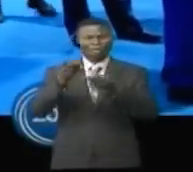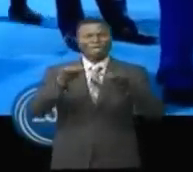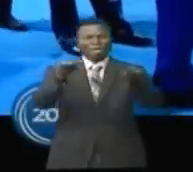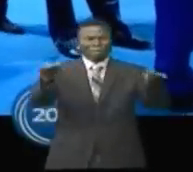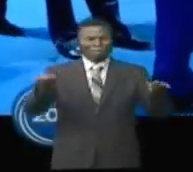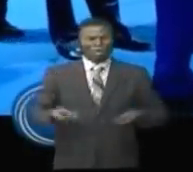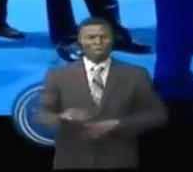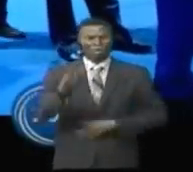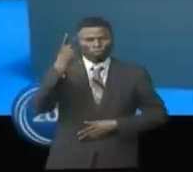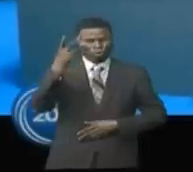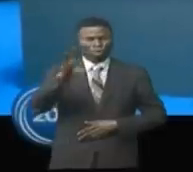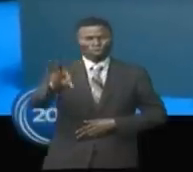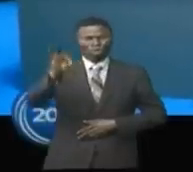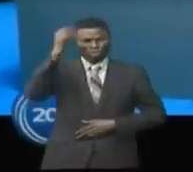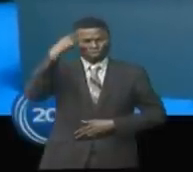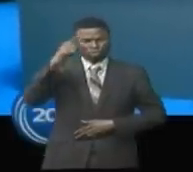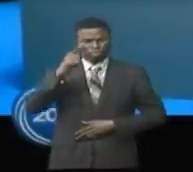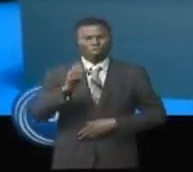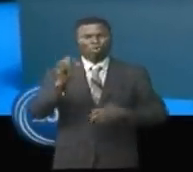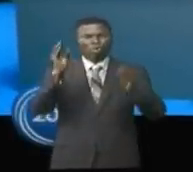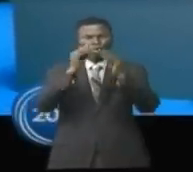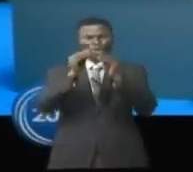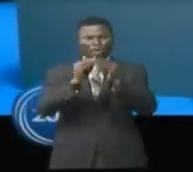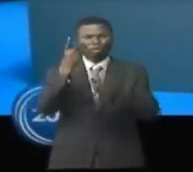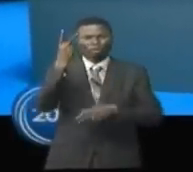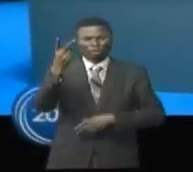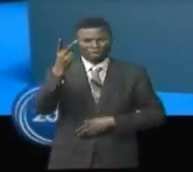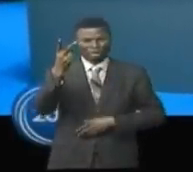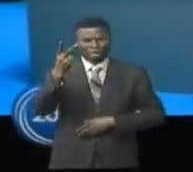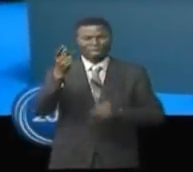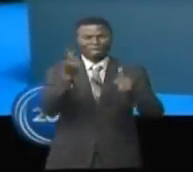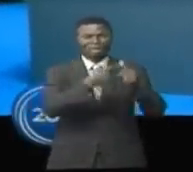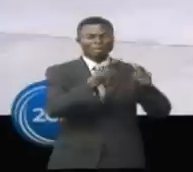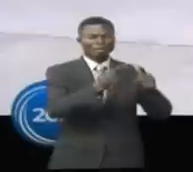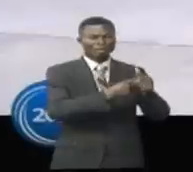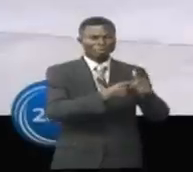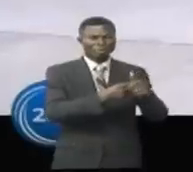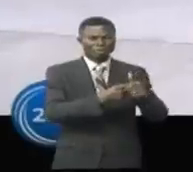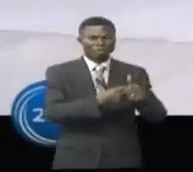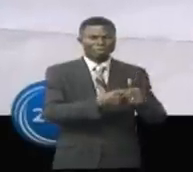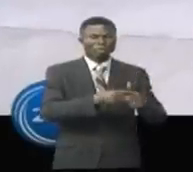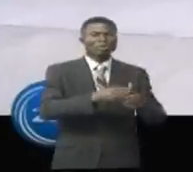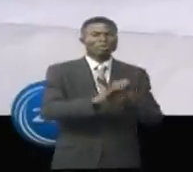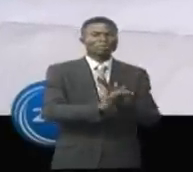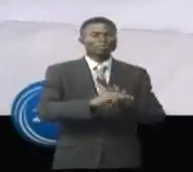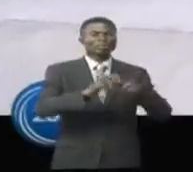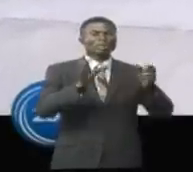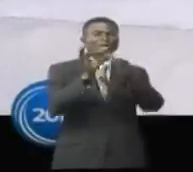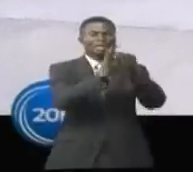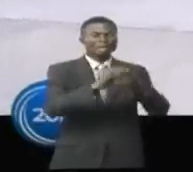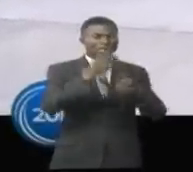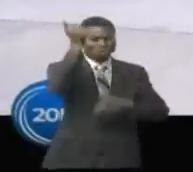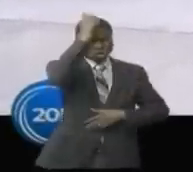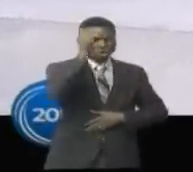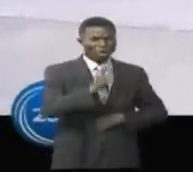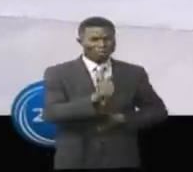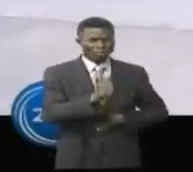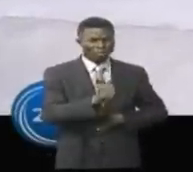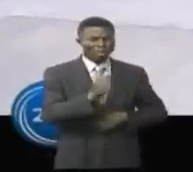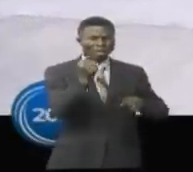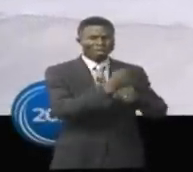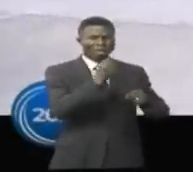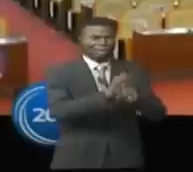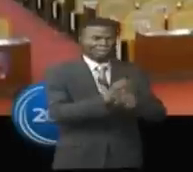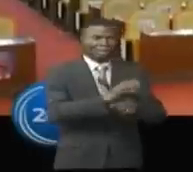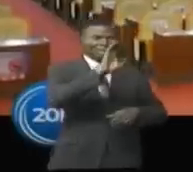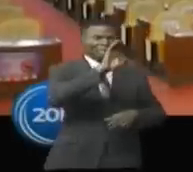deux sites choisis pour la tenue de ce sommet, à savoir d'abord le chapiteau de la Cité de l'Union africaine qui abritera les travaux de la